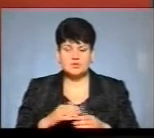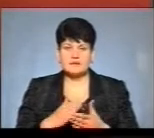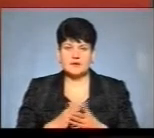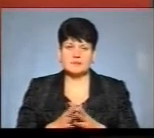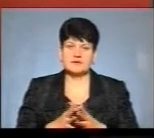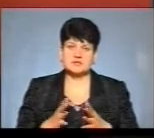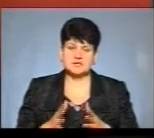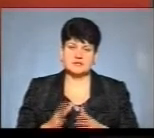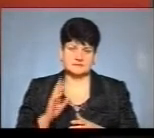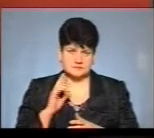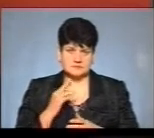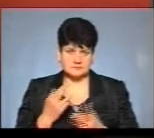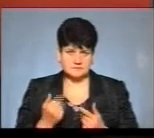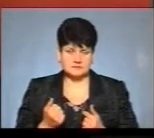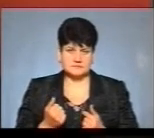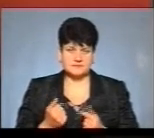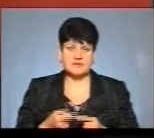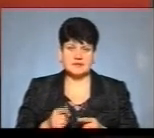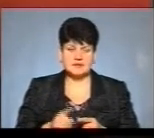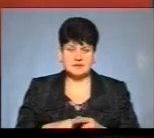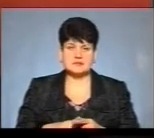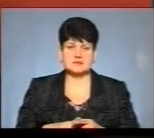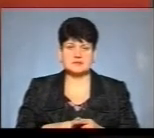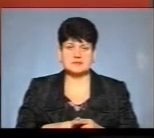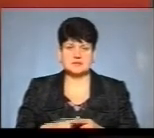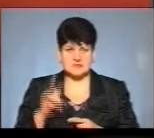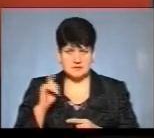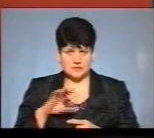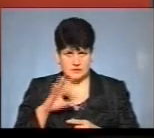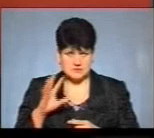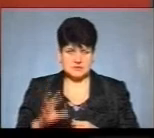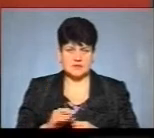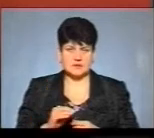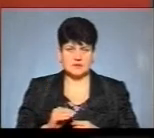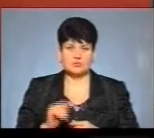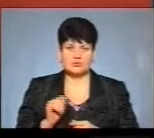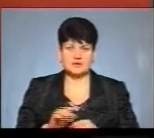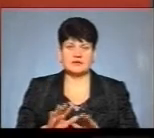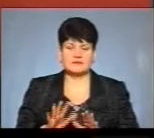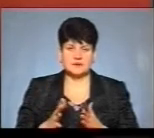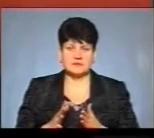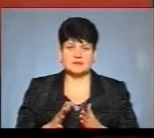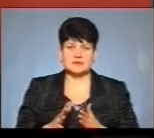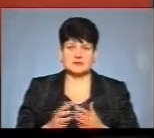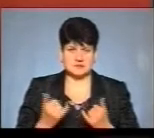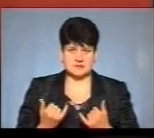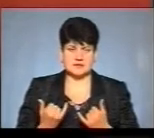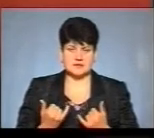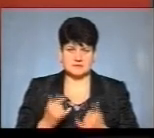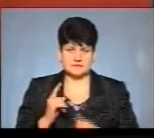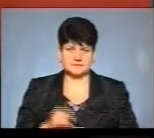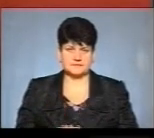переважає статевий шлях, ви говорите. Це відомо взагалом по тих випадках, які наразі